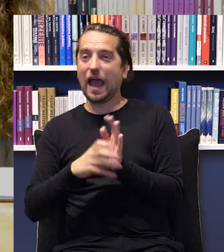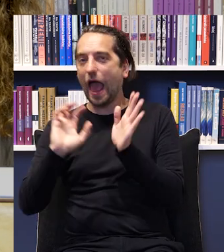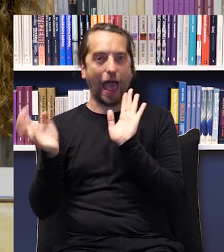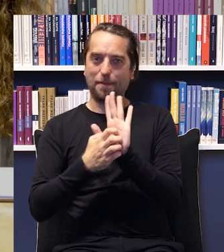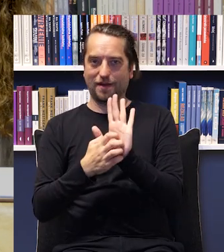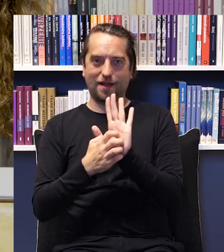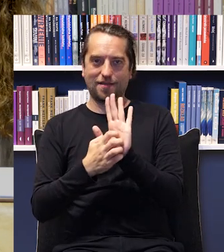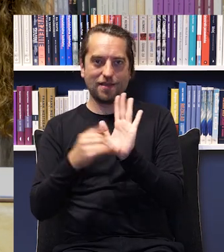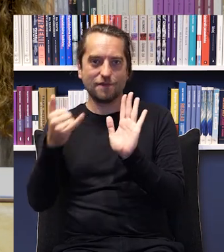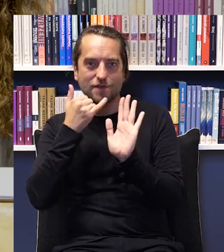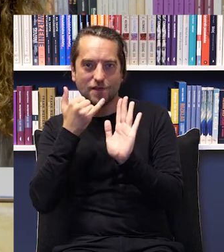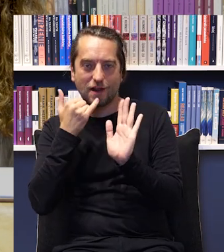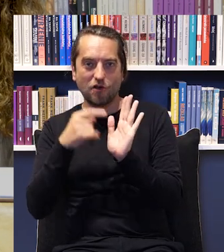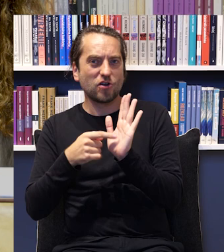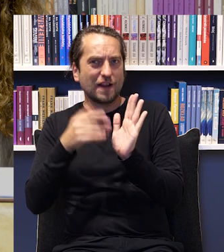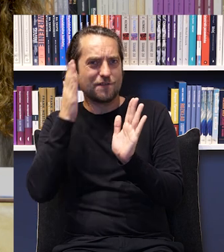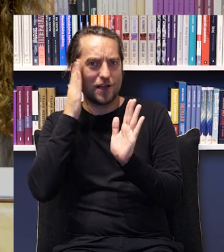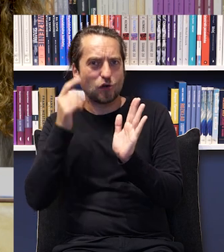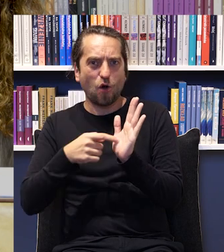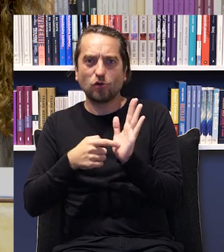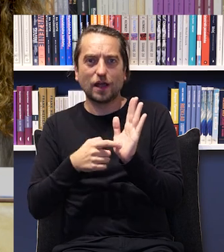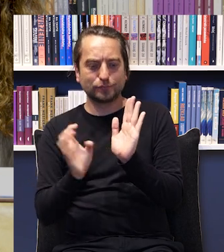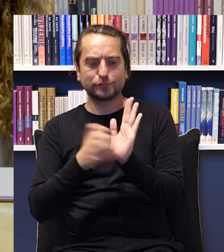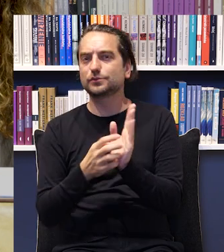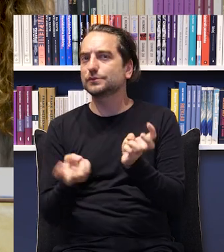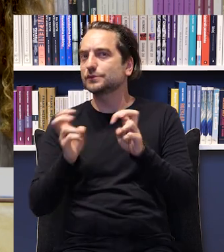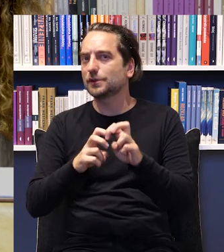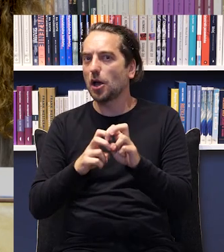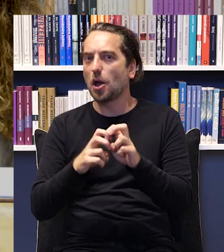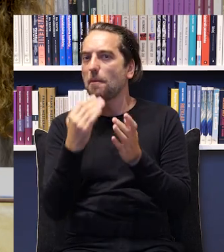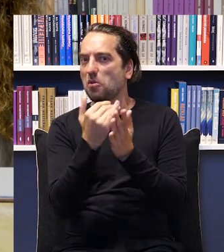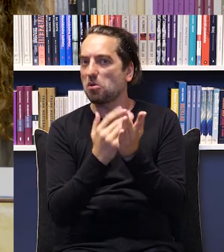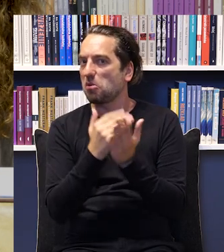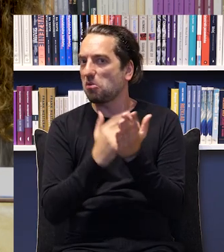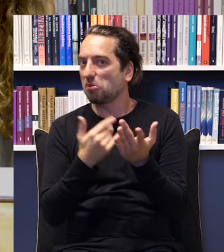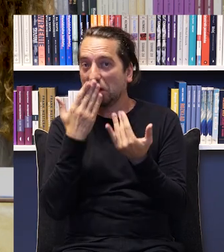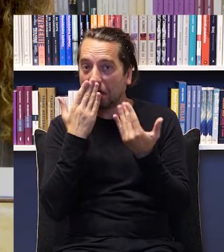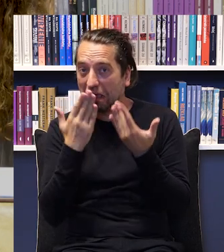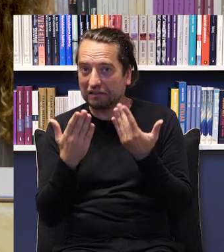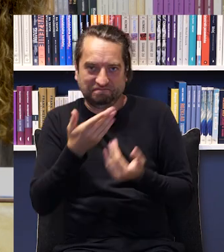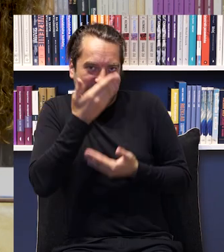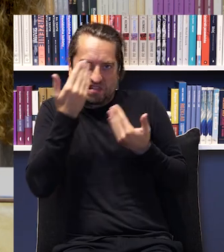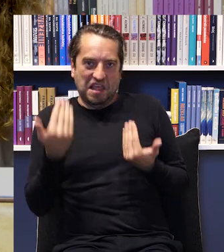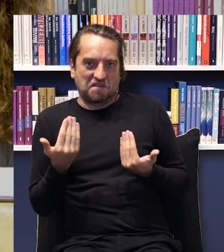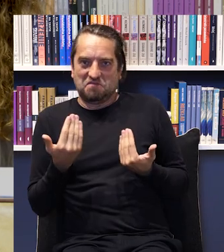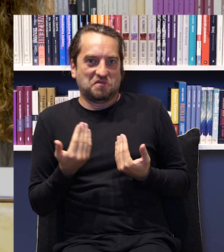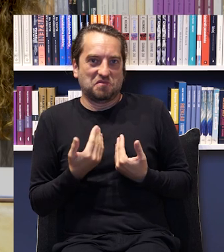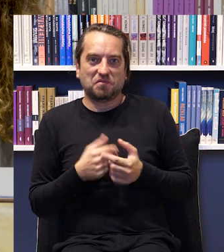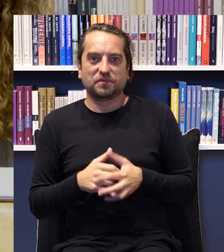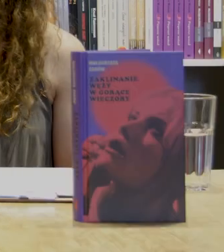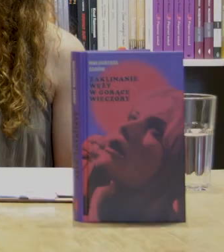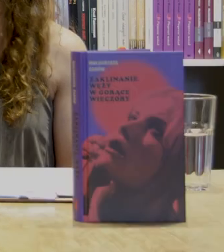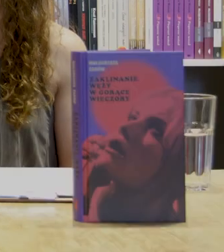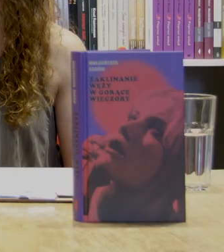w telefonie, czy ty wiesz, jak ona działa, jak ona została zaprogramowana? Ja nie wiem, nie mam żadnego pojęcia, prawda? I